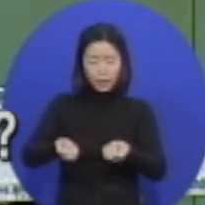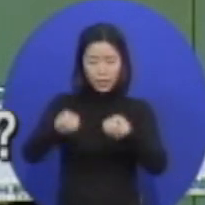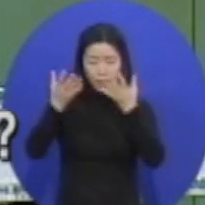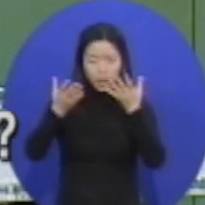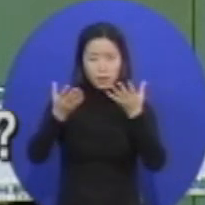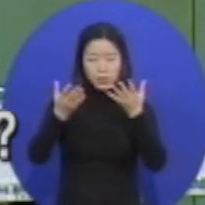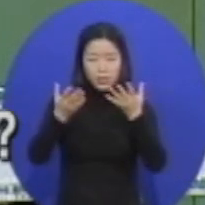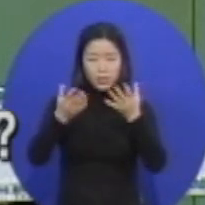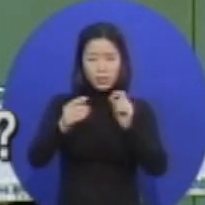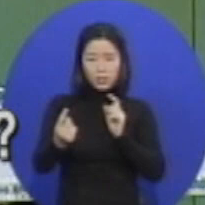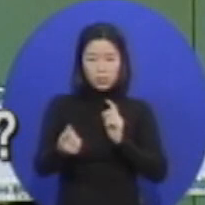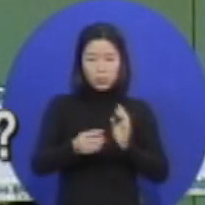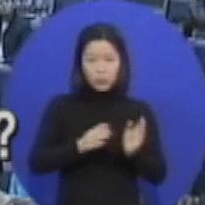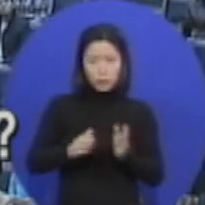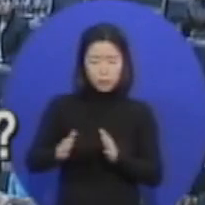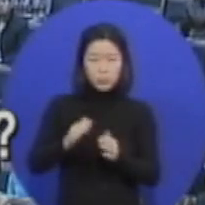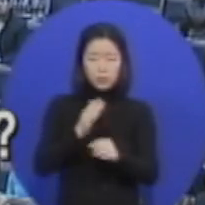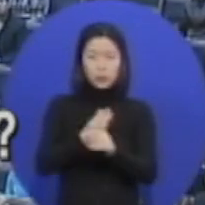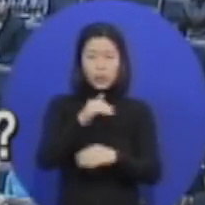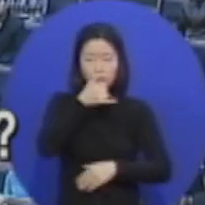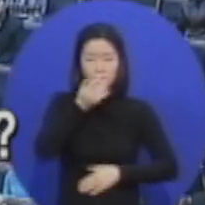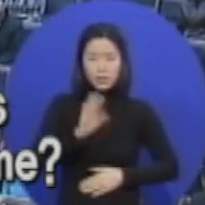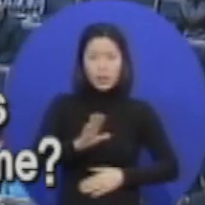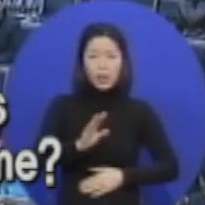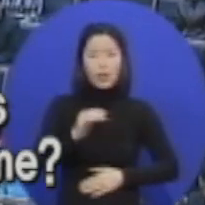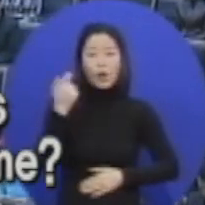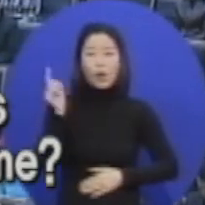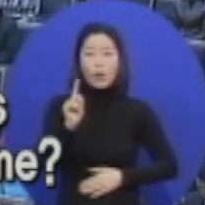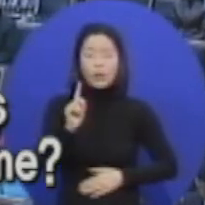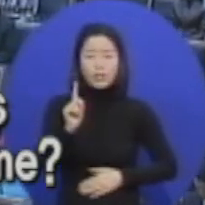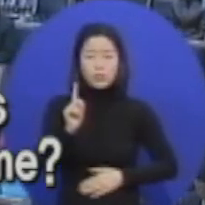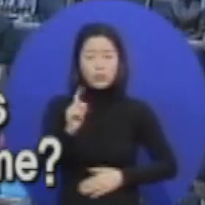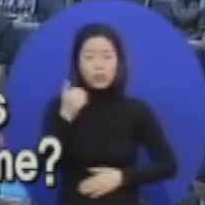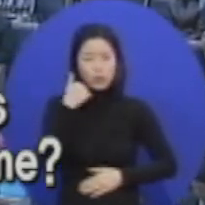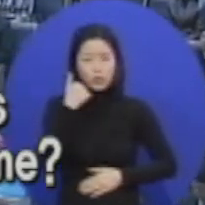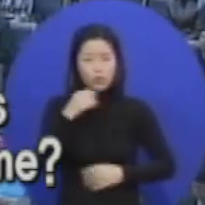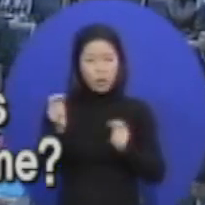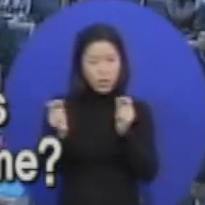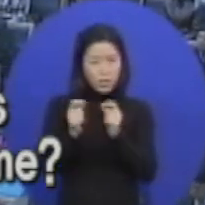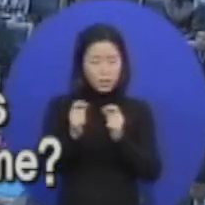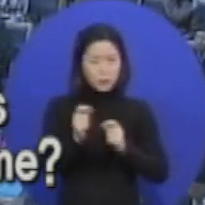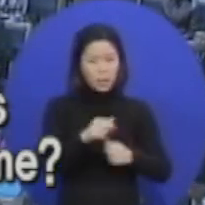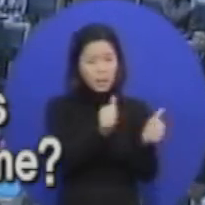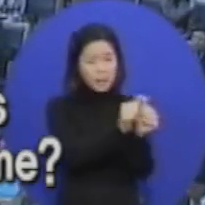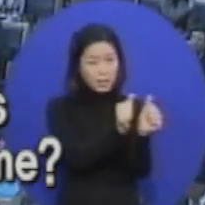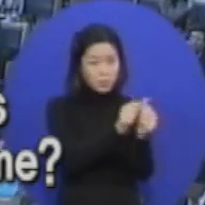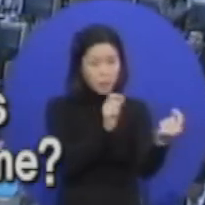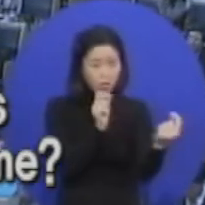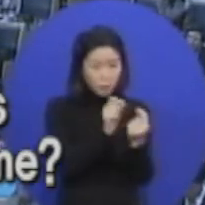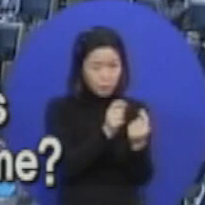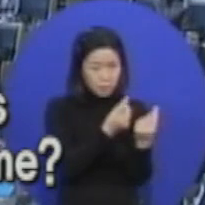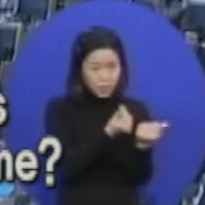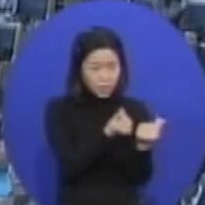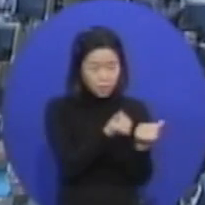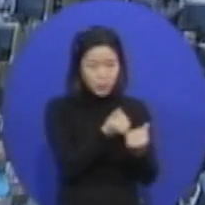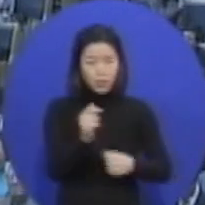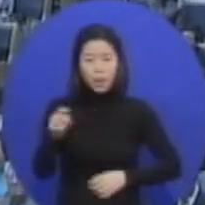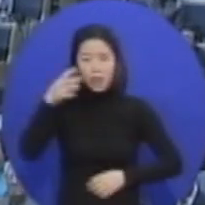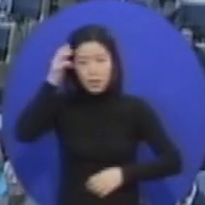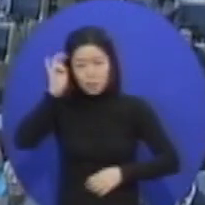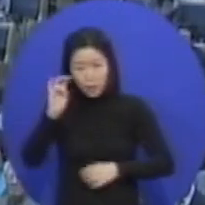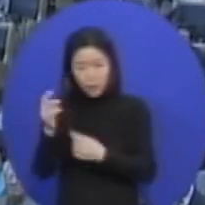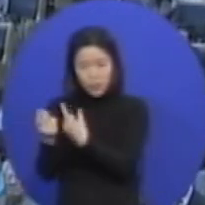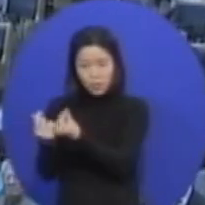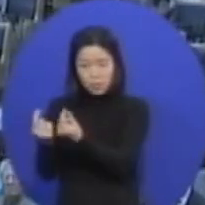쪽에 가까울 세요 이 향유를 부은 죄많은 여인 쪽에 가까워 오세요 여러분의 지금 심정이